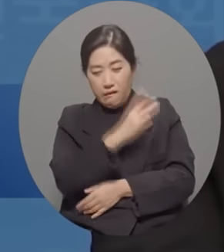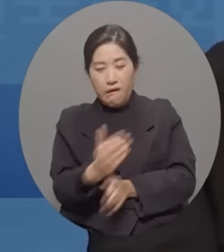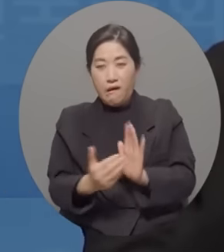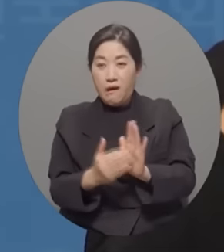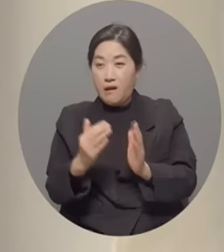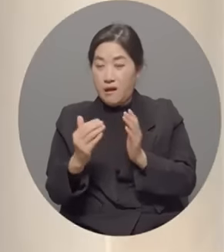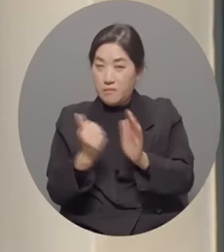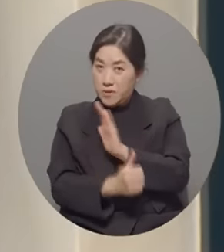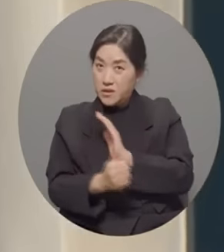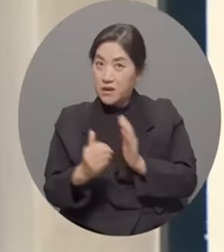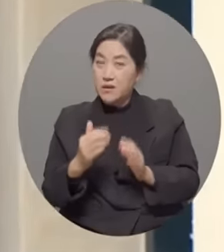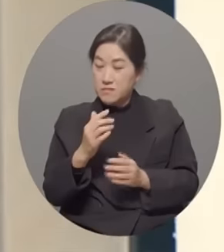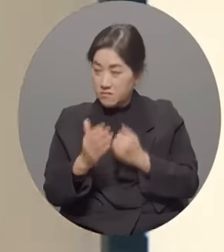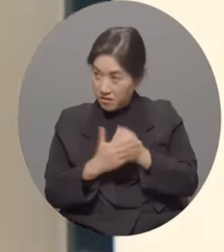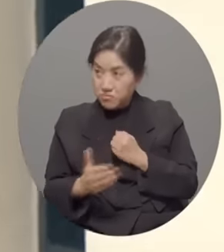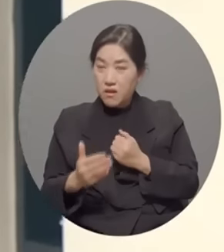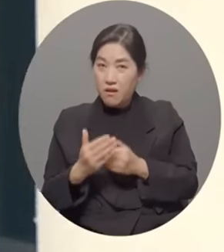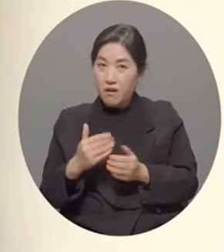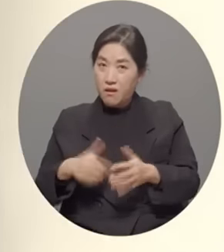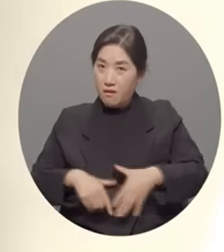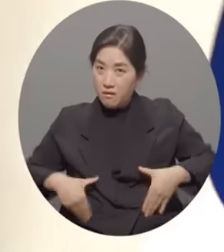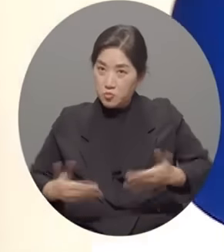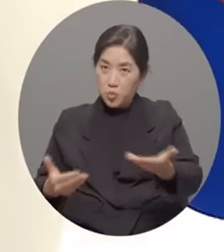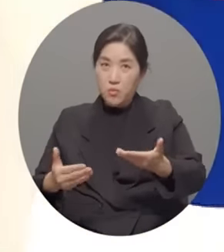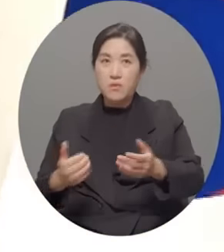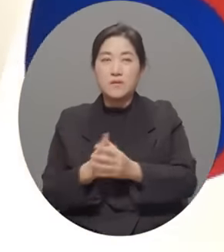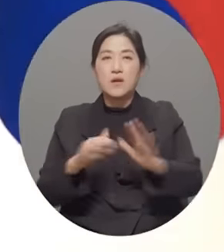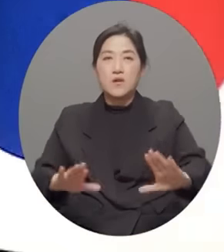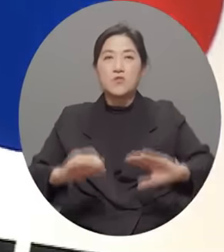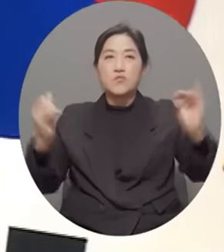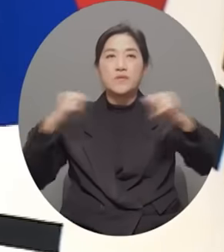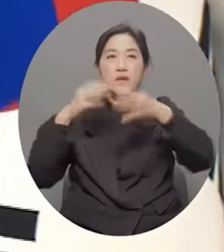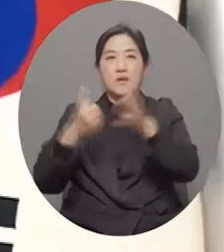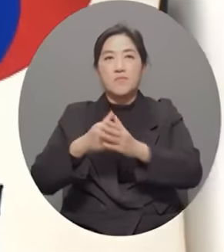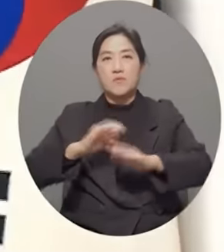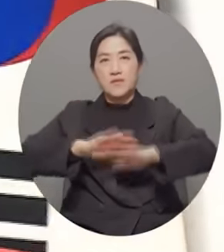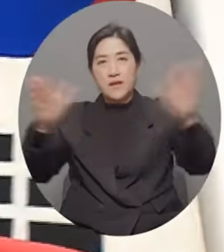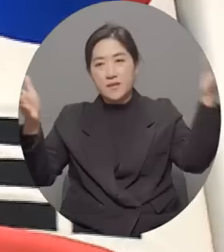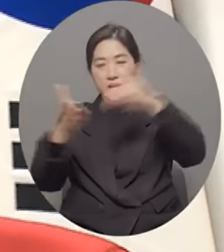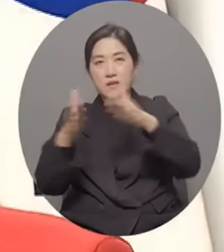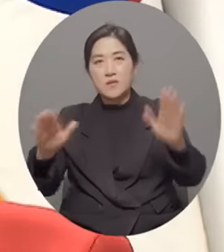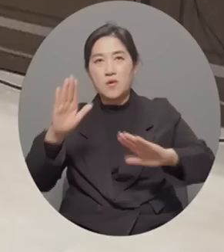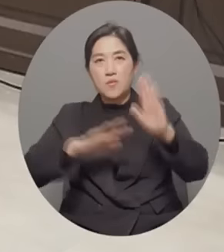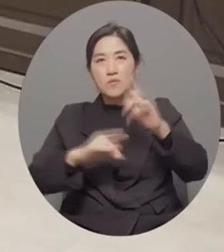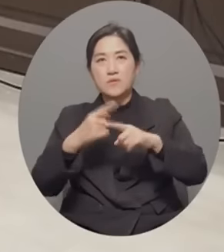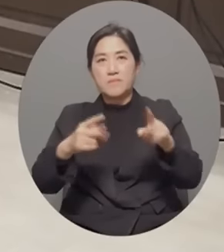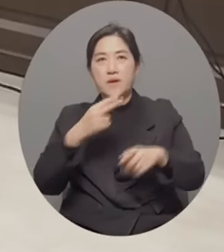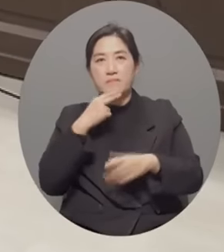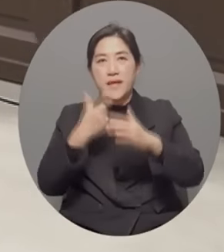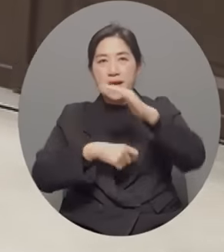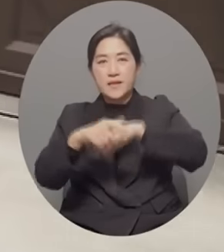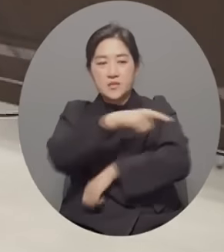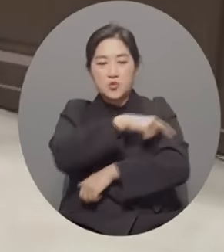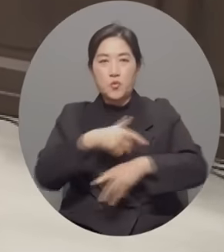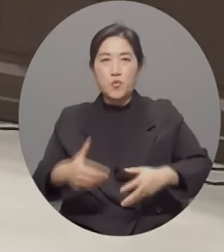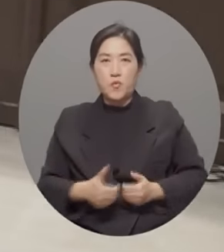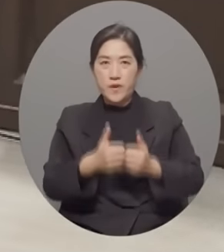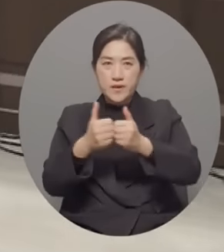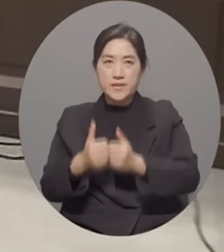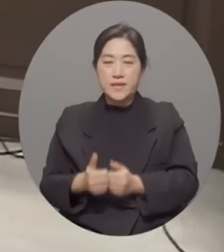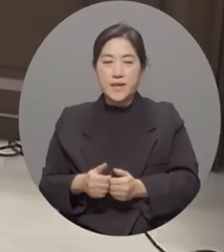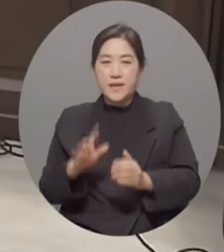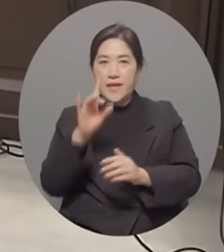없어서입니까? 국민의힘은 오늘 낮까지 공식 논평을 내지 않았습니다. 아침 지도부 회의에선 한